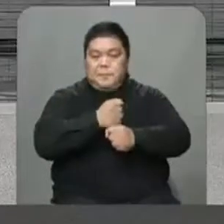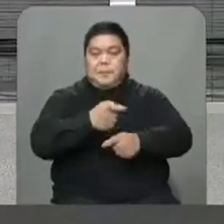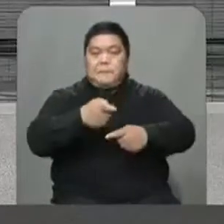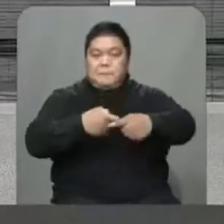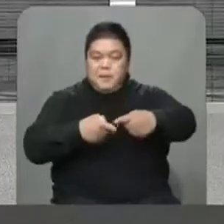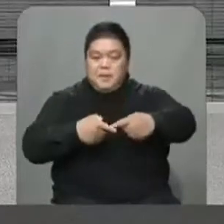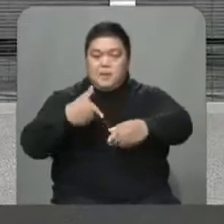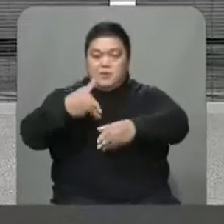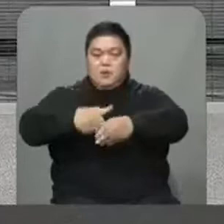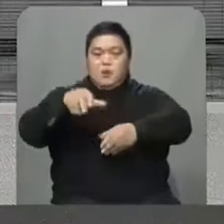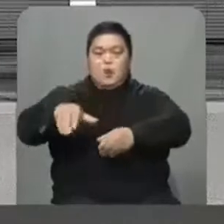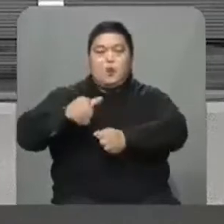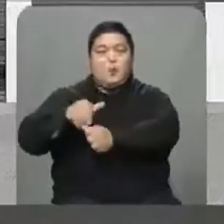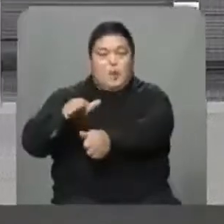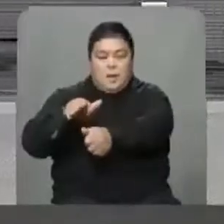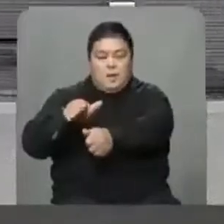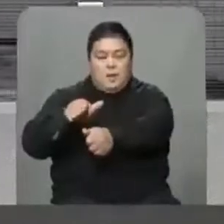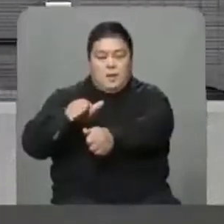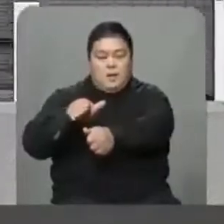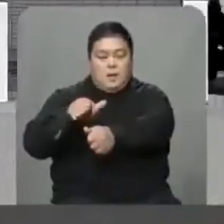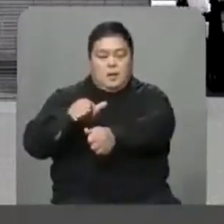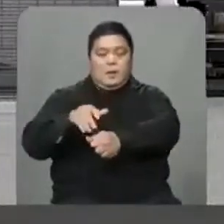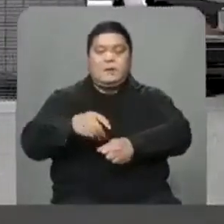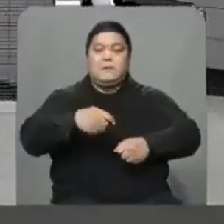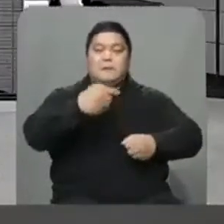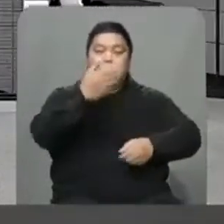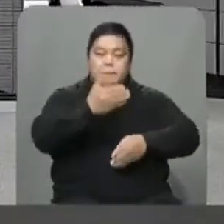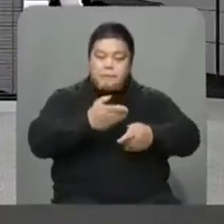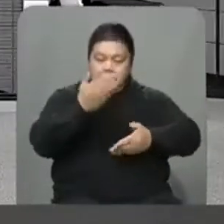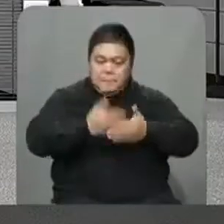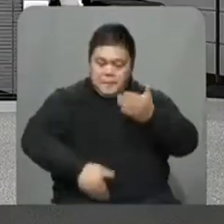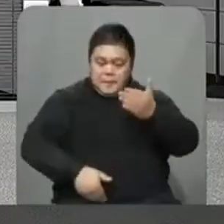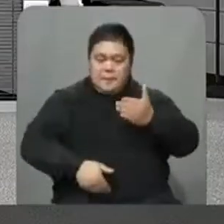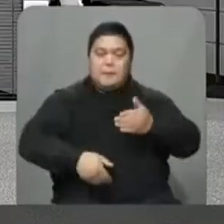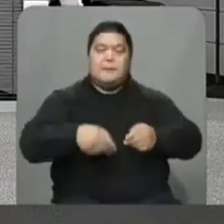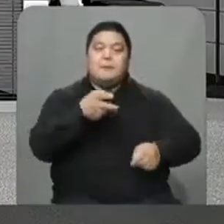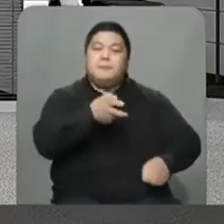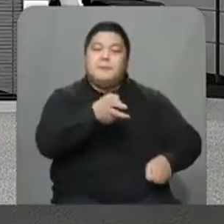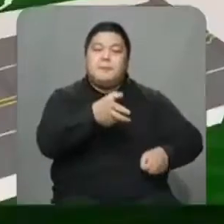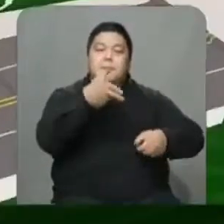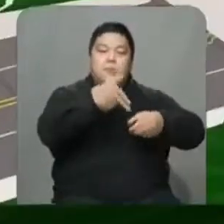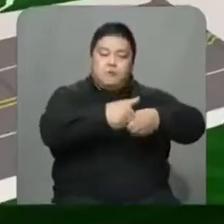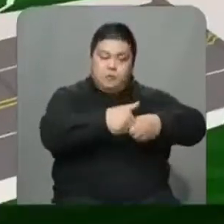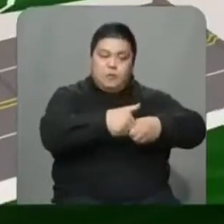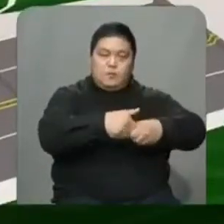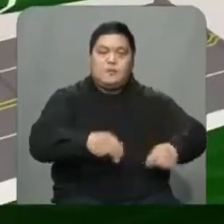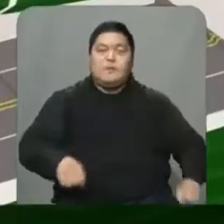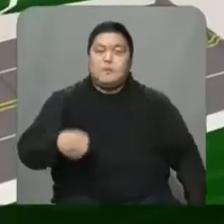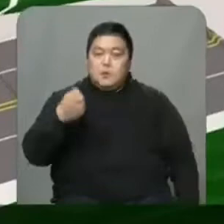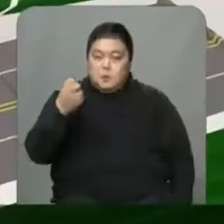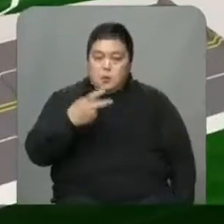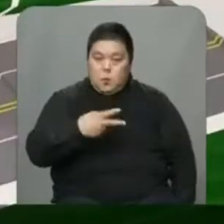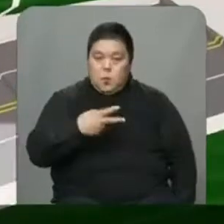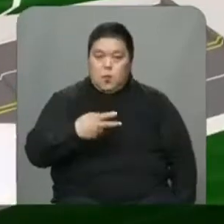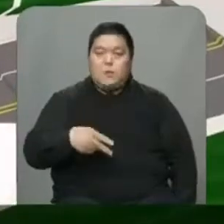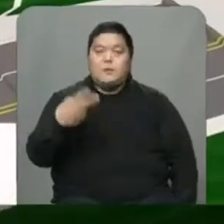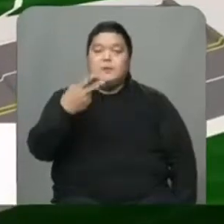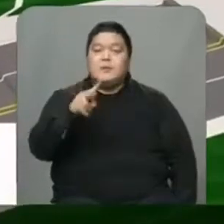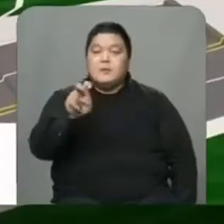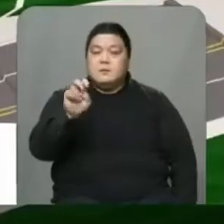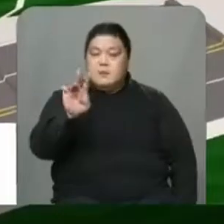충전소에, 나머지는 인근 수소충전소에 공급한다는 계획입니다. 인근에는 오는